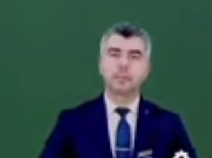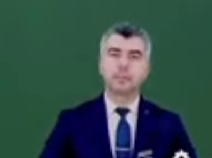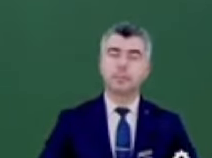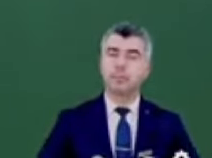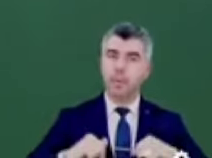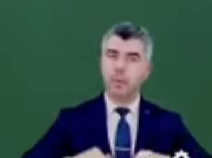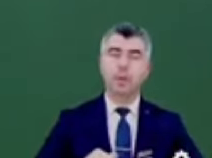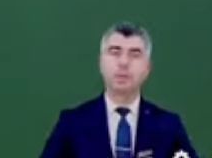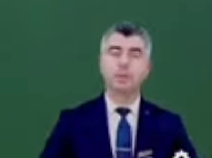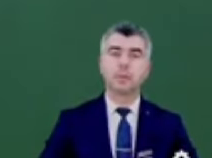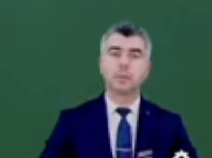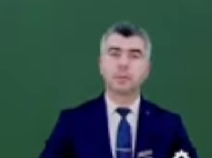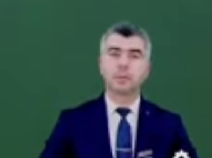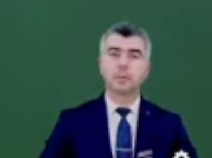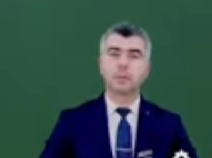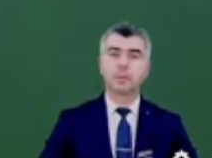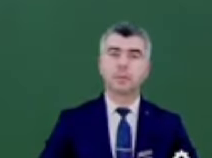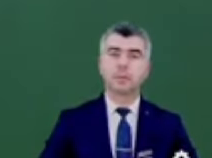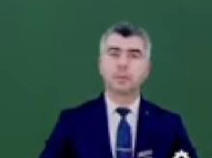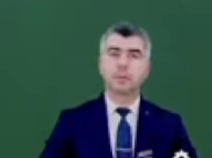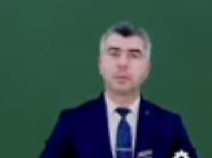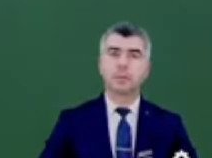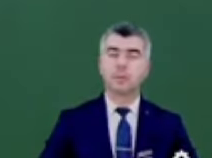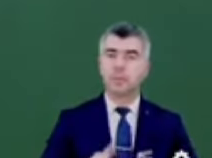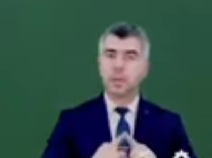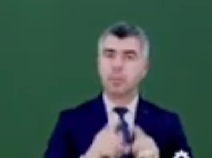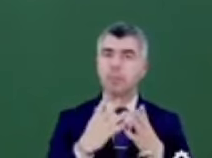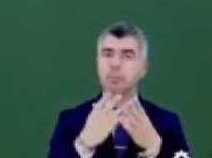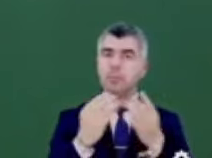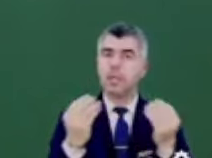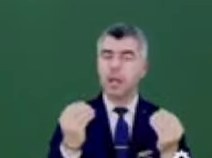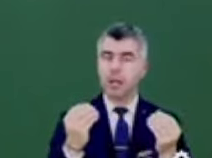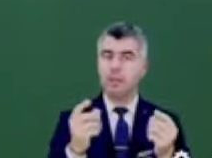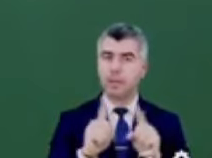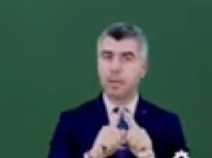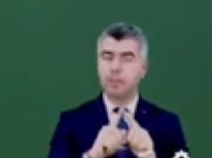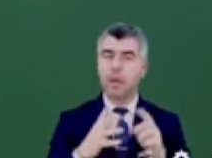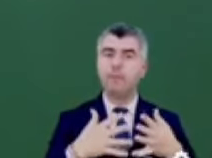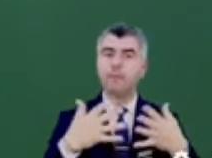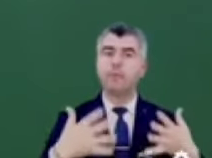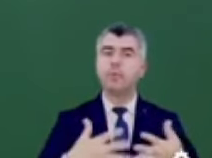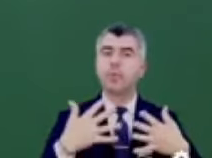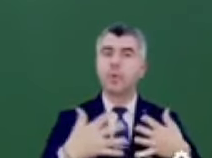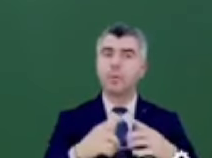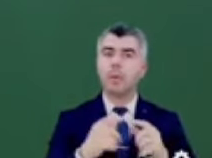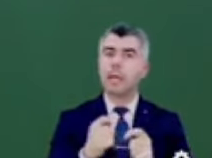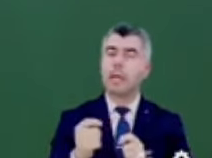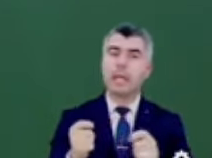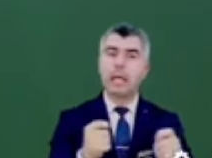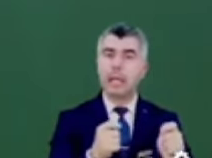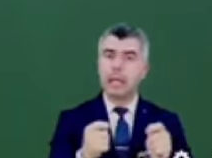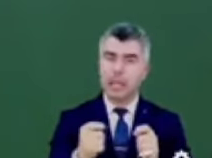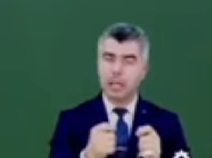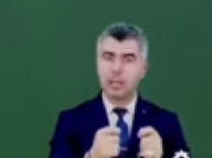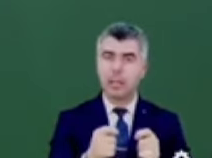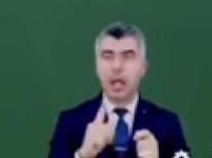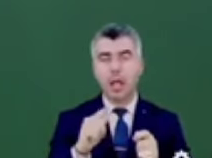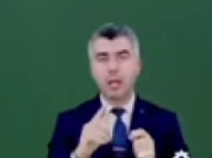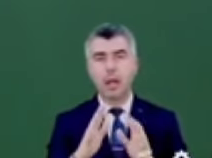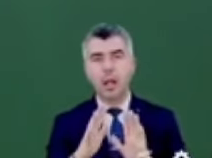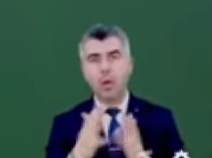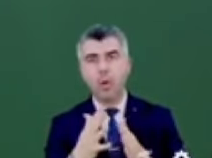مساء الخير المواطنون يتابعون ما يجري في اسواق الاضاحي البعض يتخوف